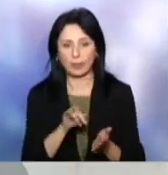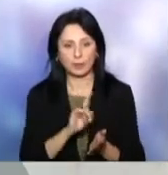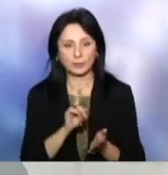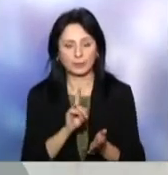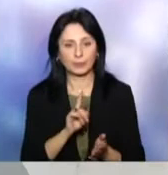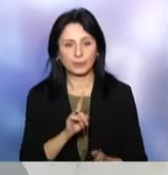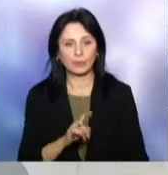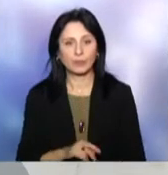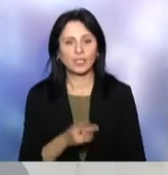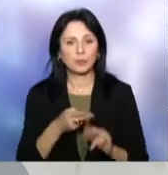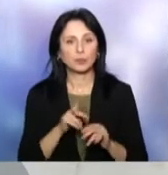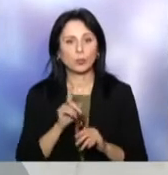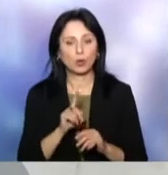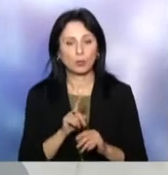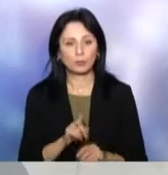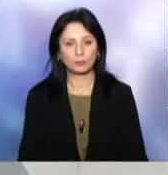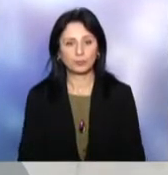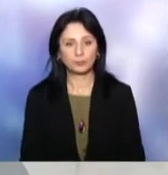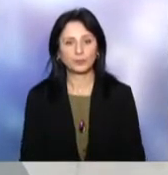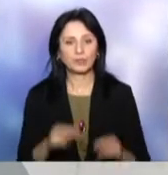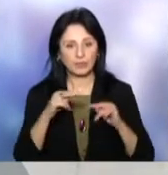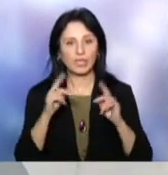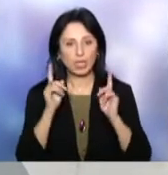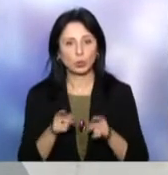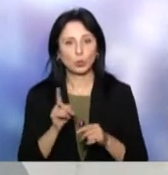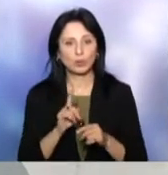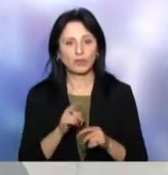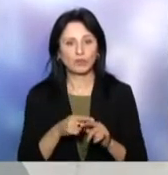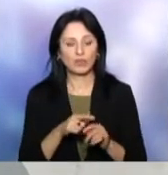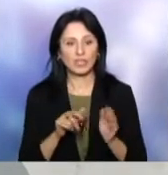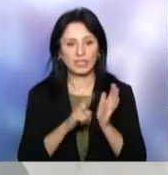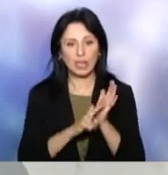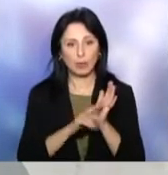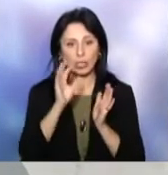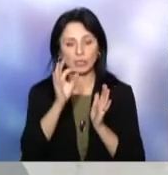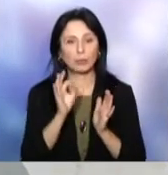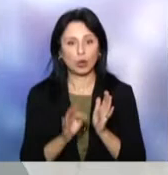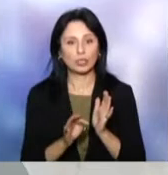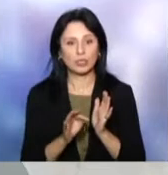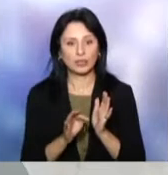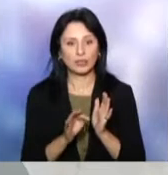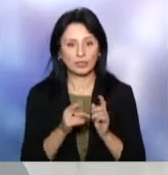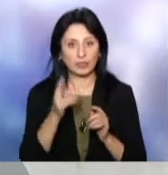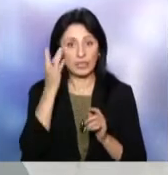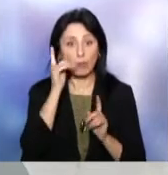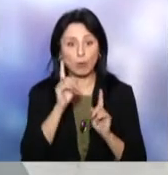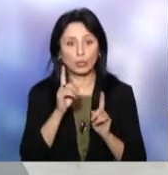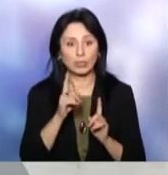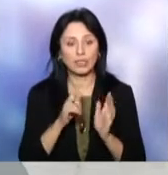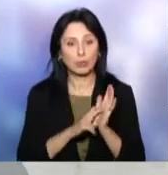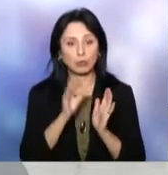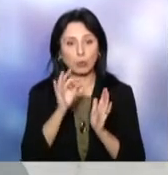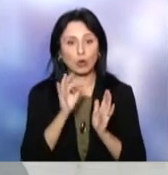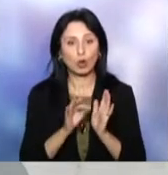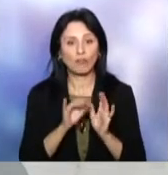მოზარდი. იმიტომ რომ დადასტურებულია, რომ თითქმის 70%-ით, წარმოიდგინეთ,